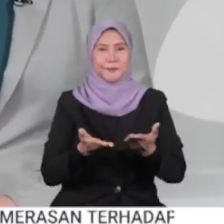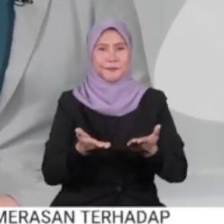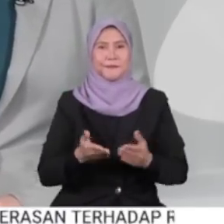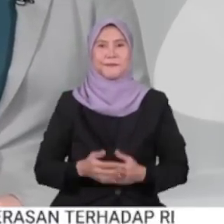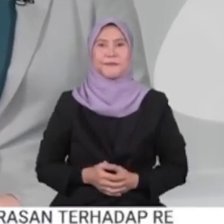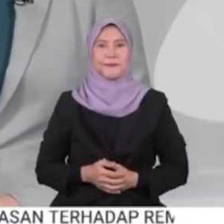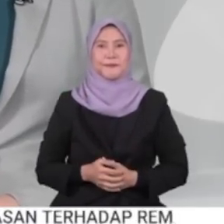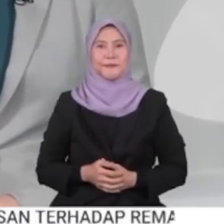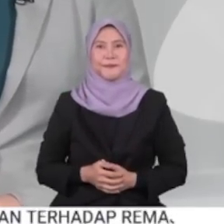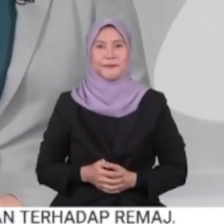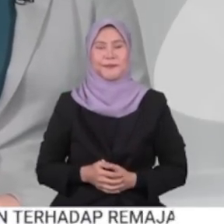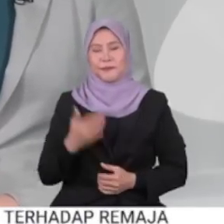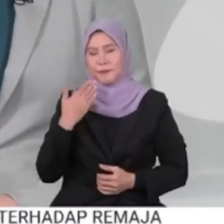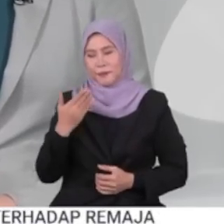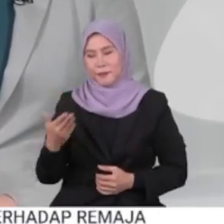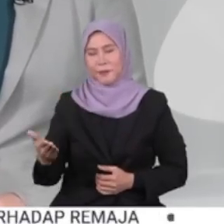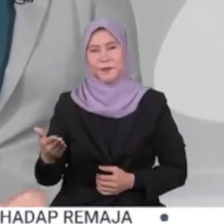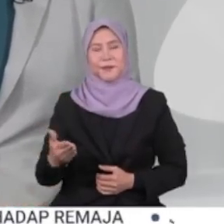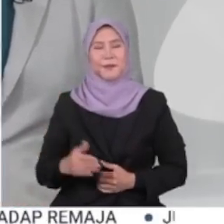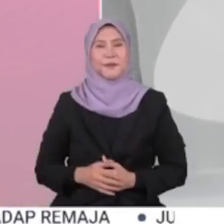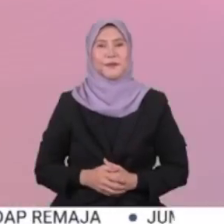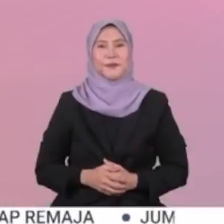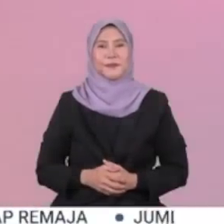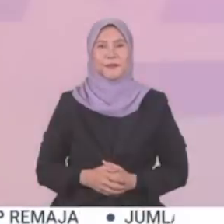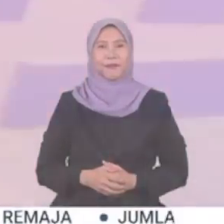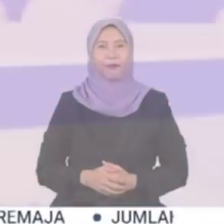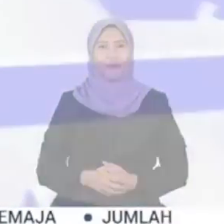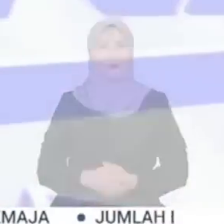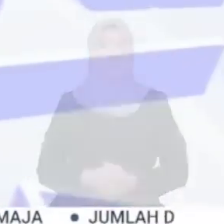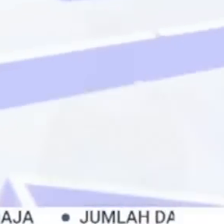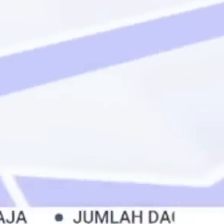Silakan. Terima kasih, Vi.